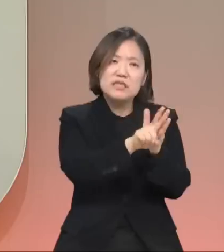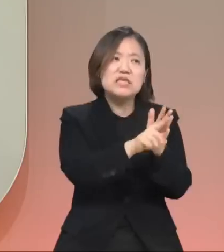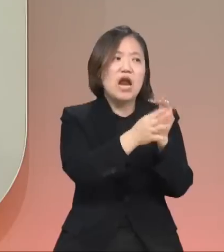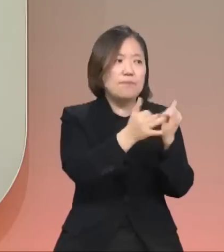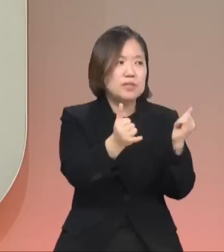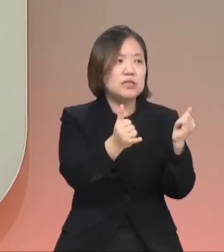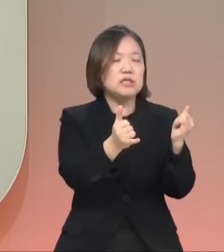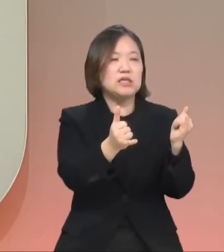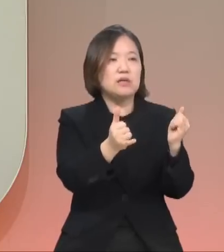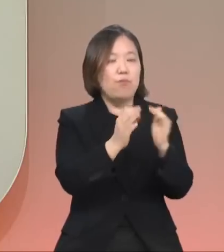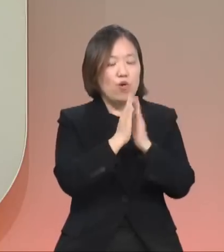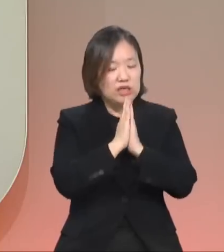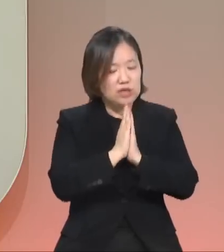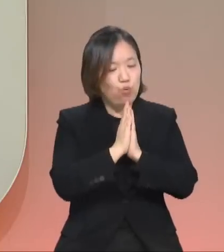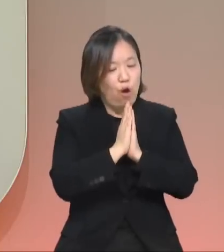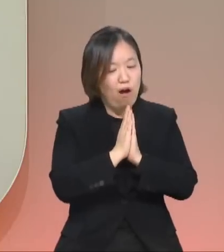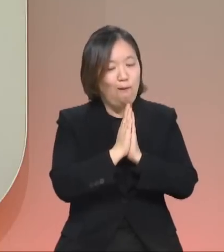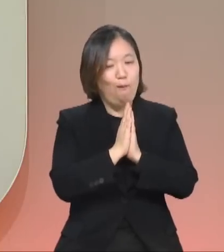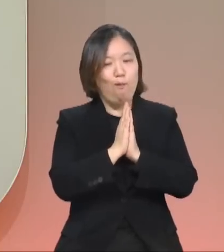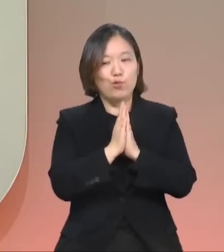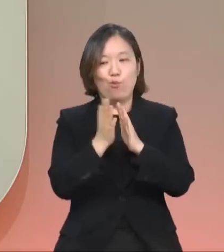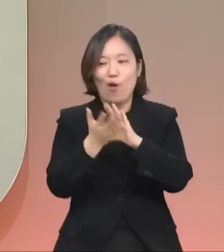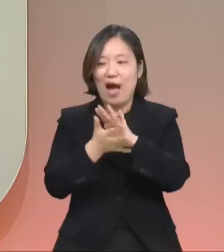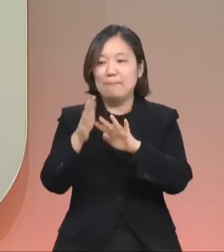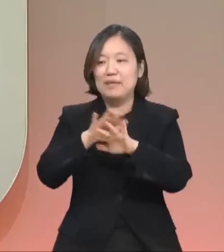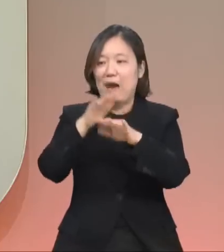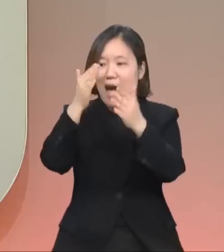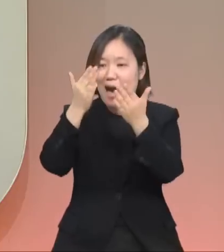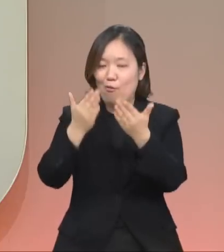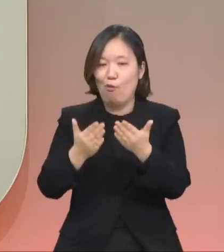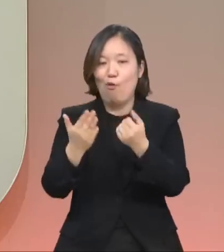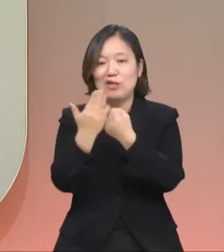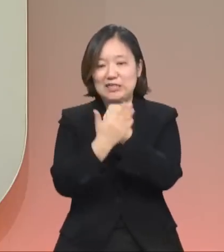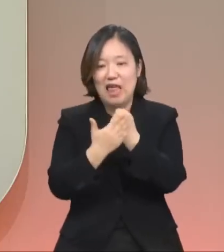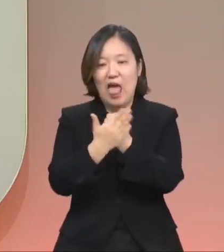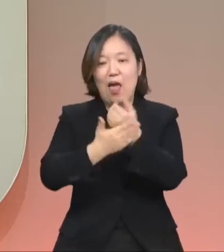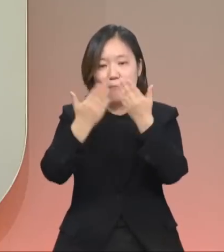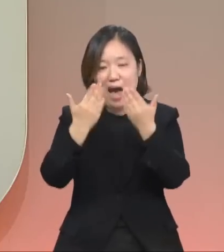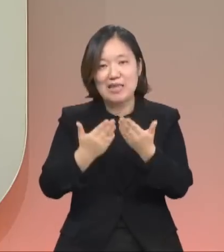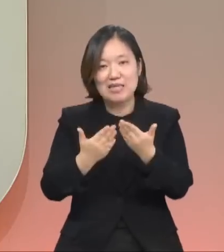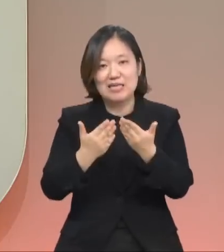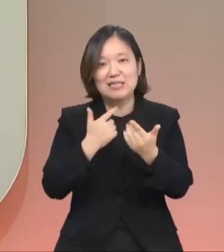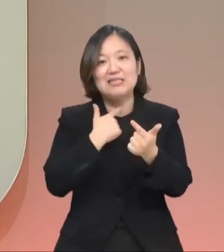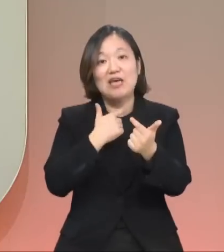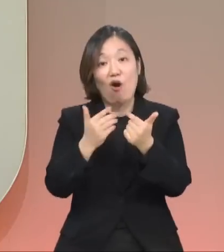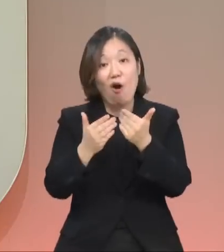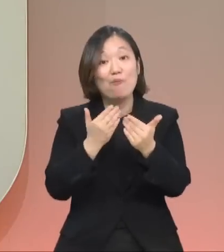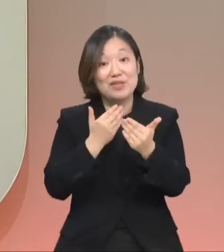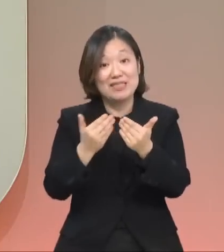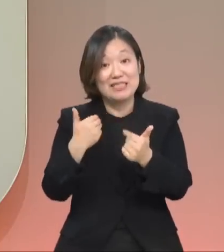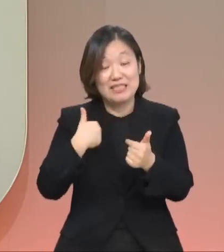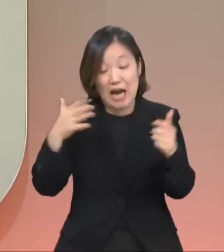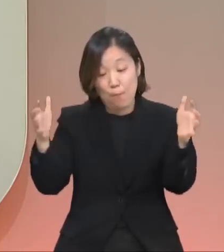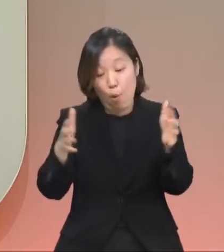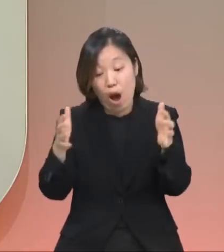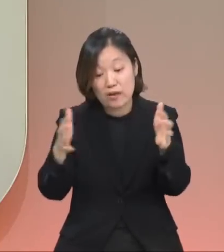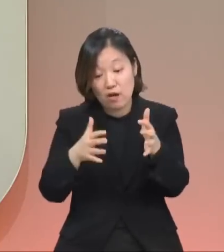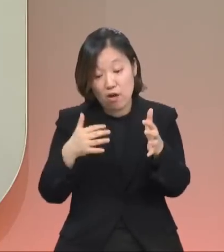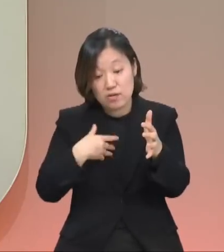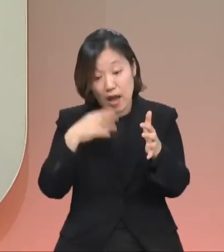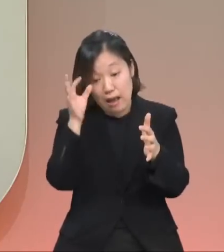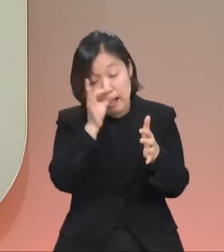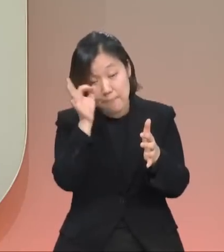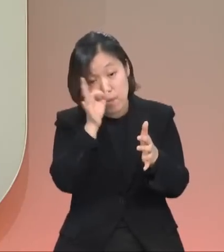수집을 하고 통계를 내고 이렇게 수많은 불보살님의 가피 이야기를 살펴봤잖아요 근데 여러분 제가 뭘